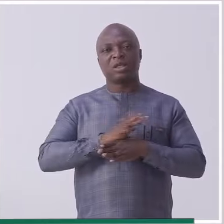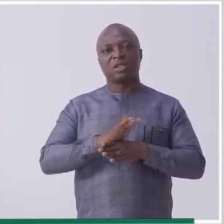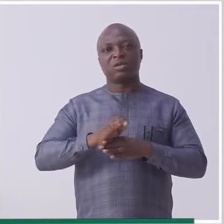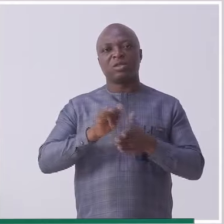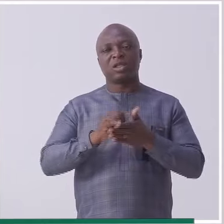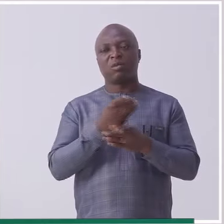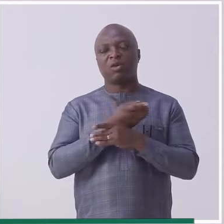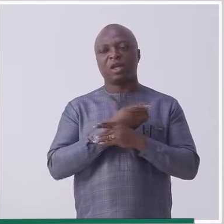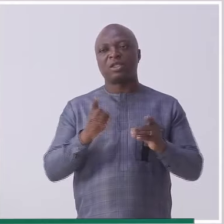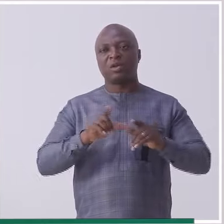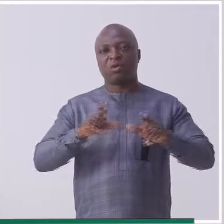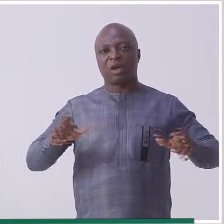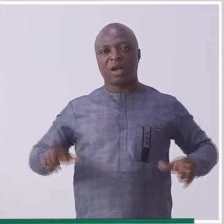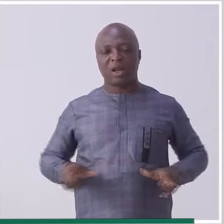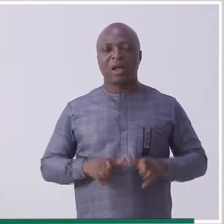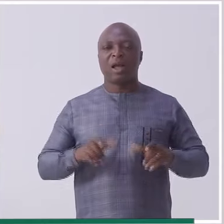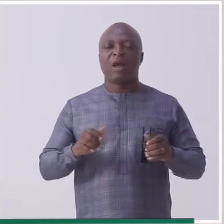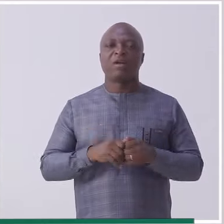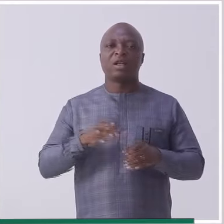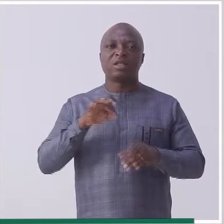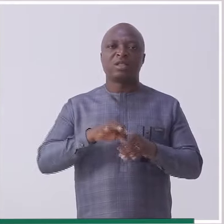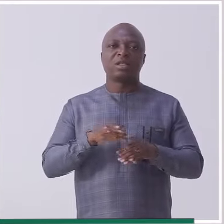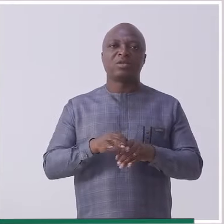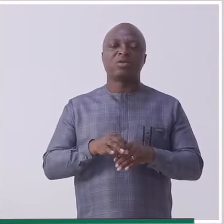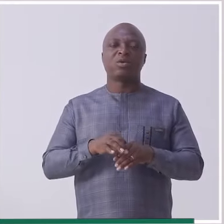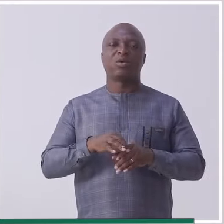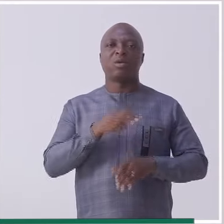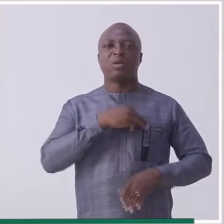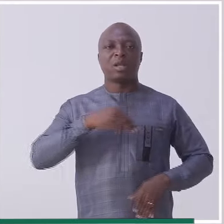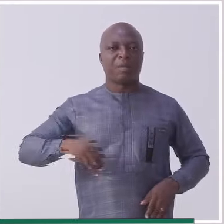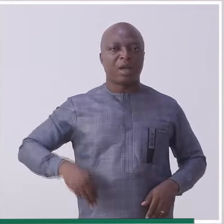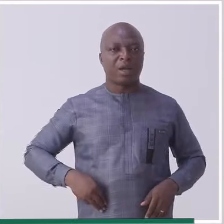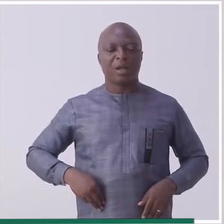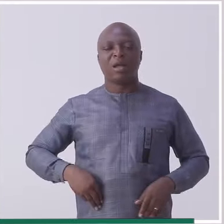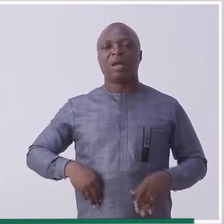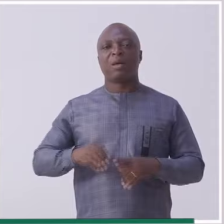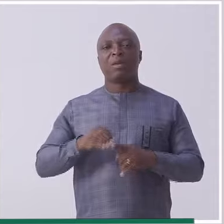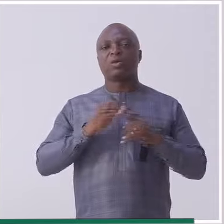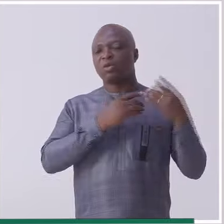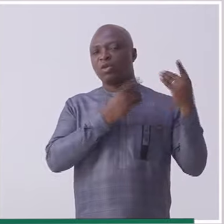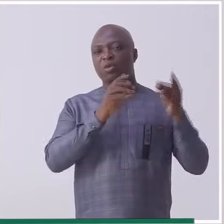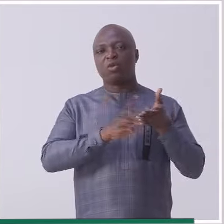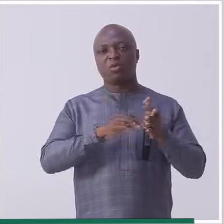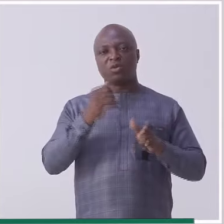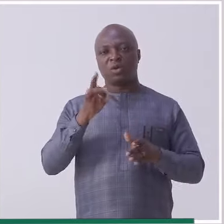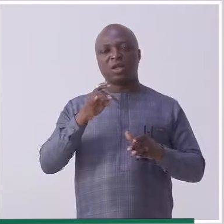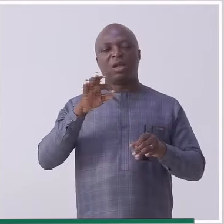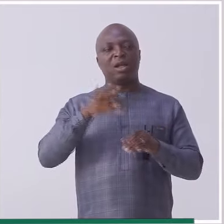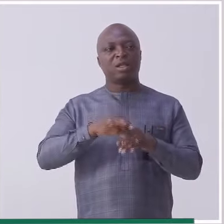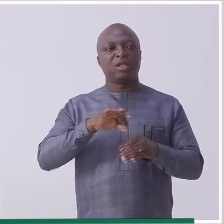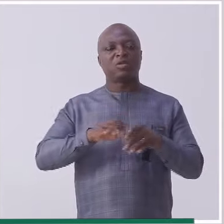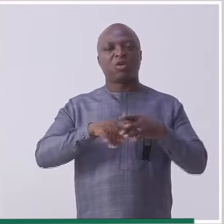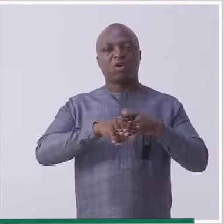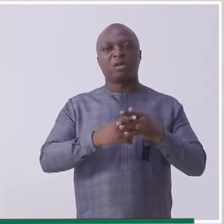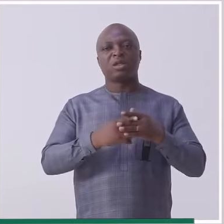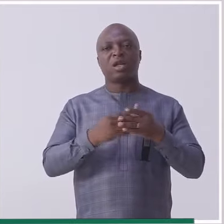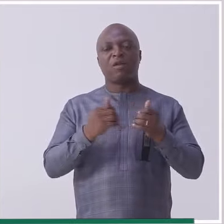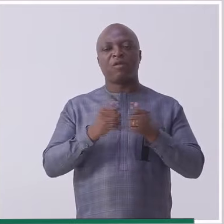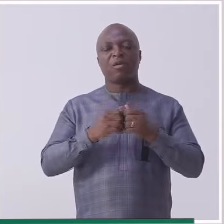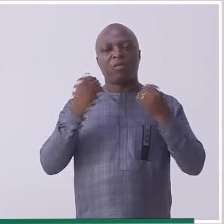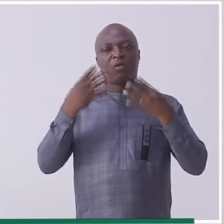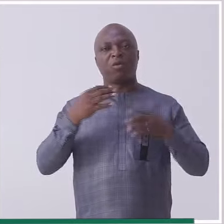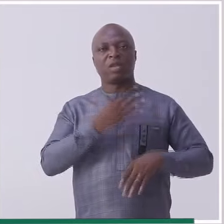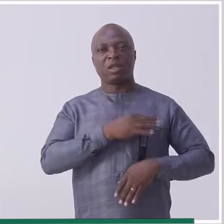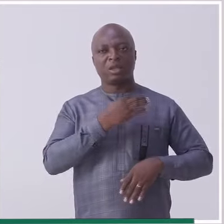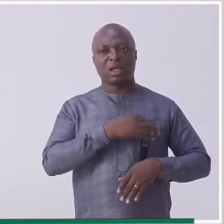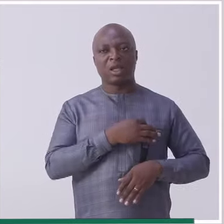la démocratie locale avec les élections municipales, et en particulier depuis 2018, les élections ont commencé à avoir beaucoup d'intérêt